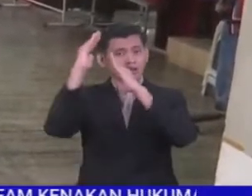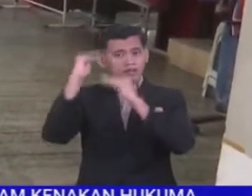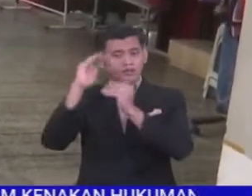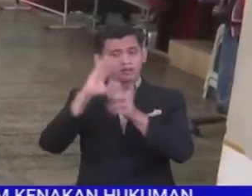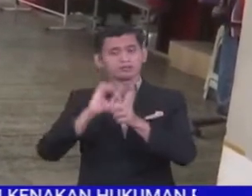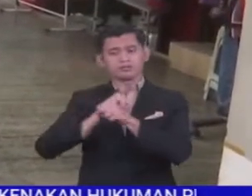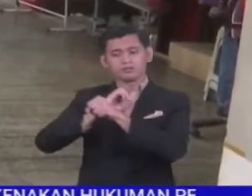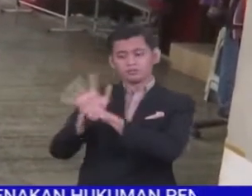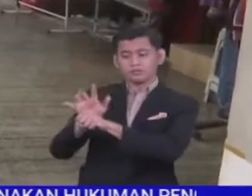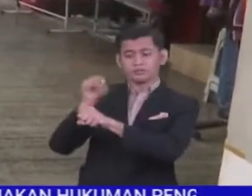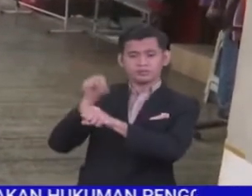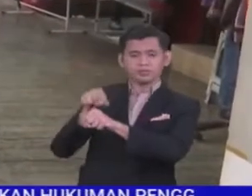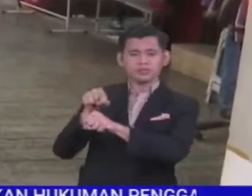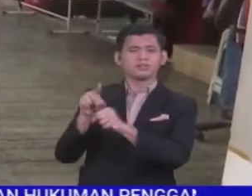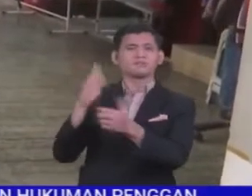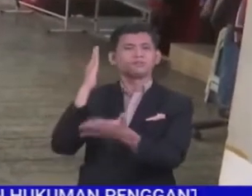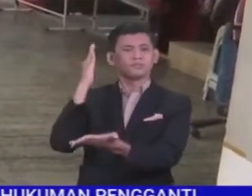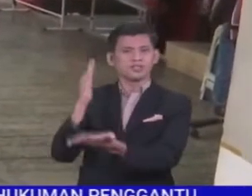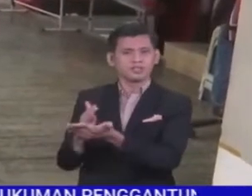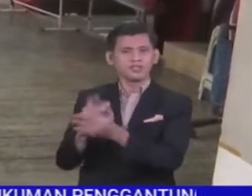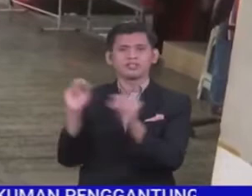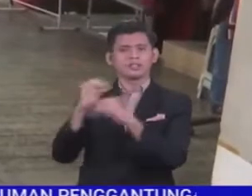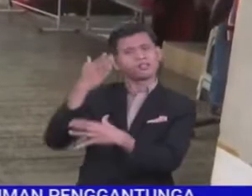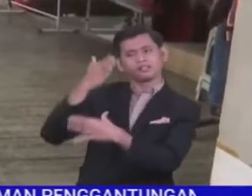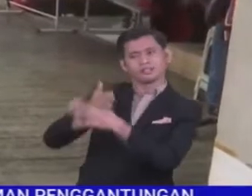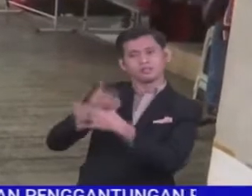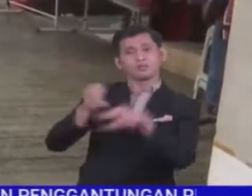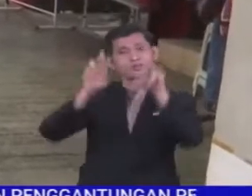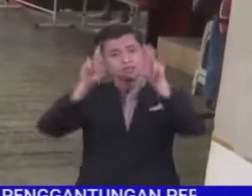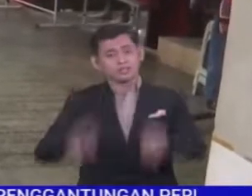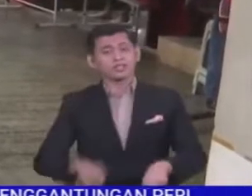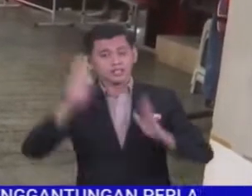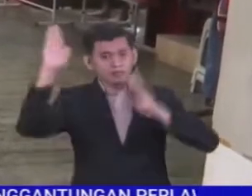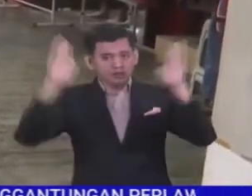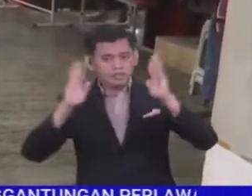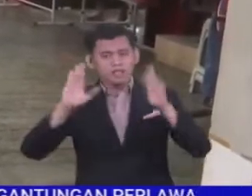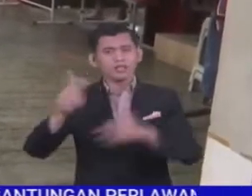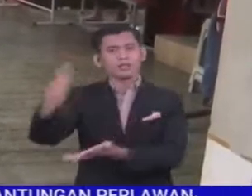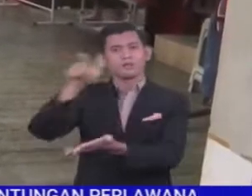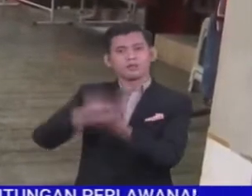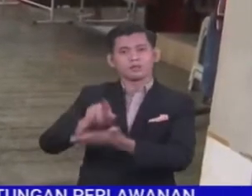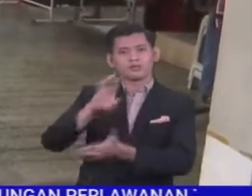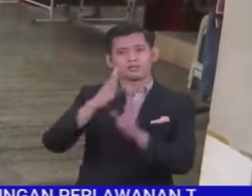agar COVID-19 tidak lagi membelenggu rakyat Malaysia. Saya Nurul Husna Bukhari untuk berita RTM.